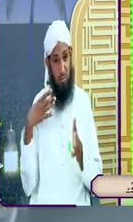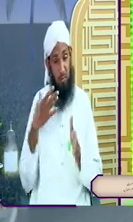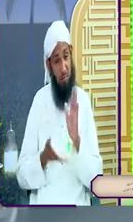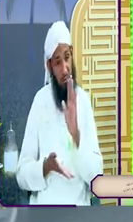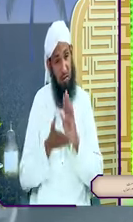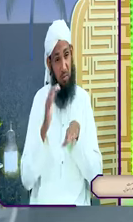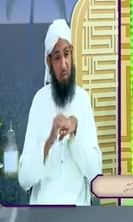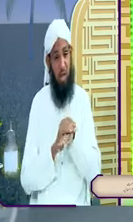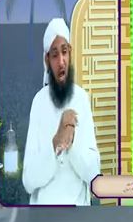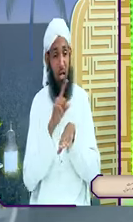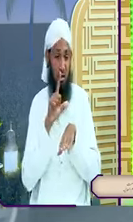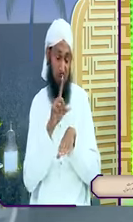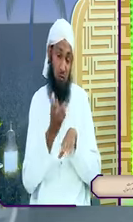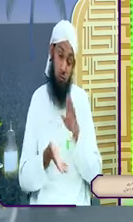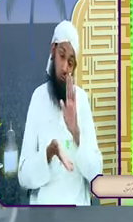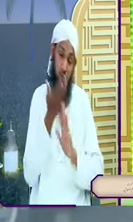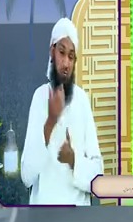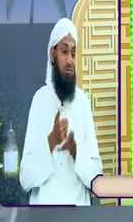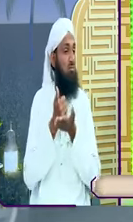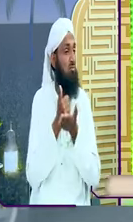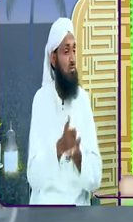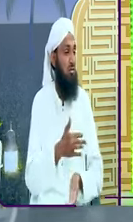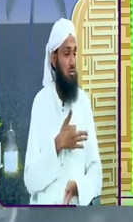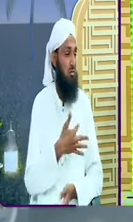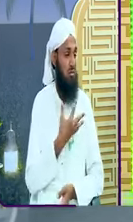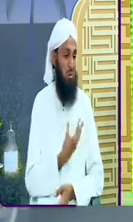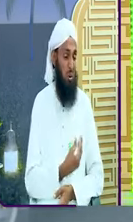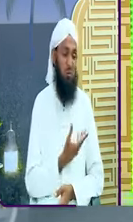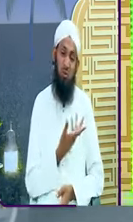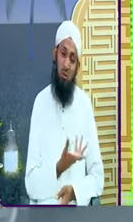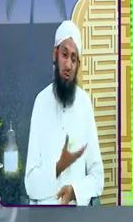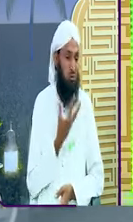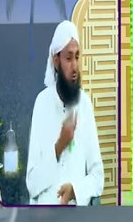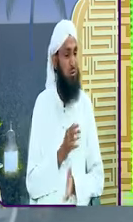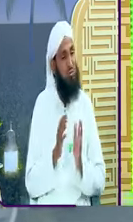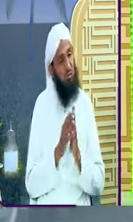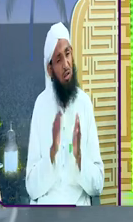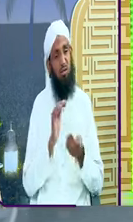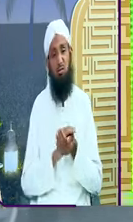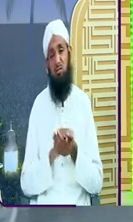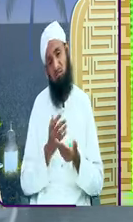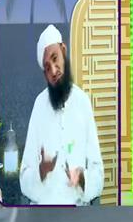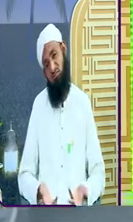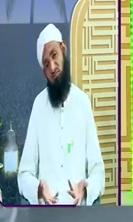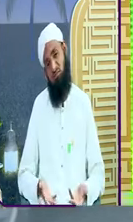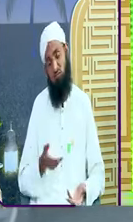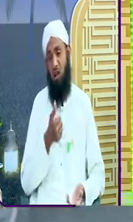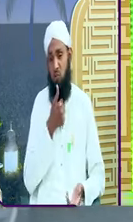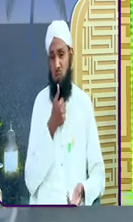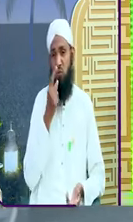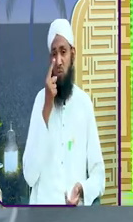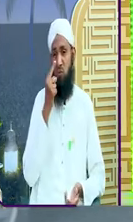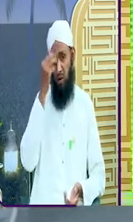ہی طرح طرح سے اس کو احساس محرومی احساس کم تر ہی ہوتا ہوگا اب اس میں آپ کی ماں باپ کی شفقت نہیں ہوگی